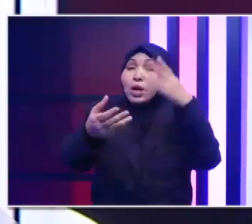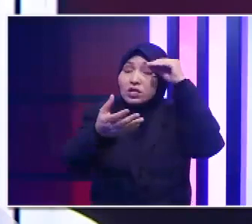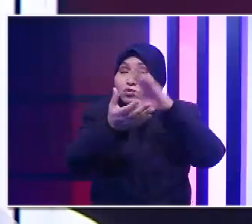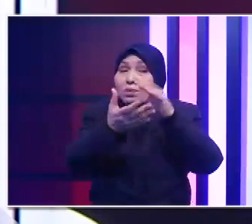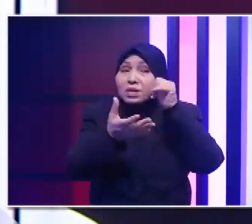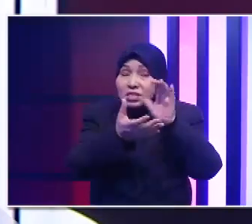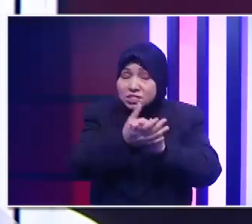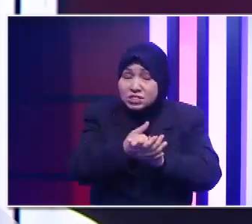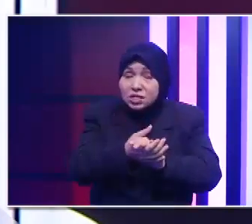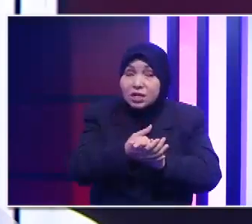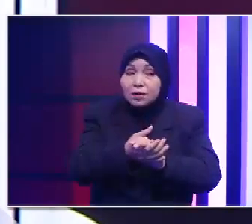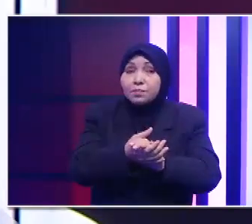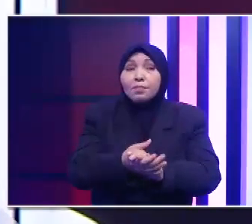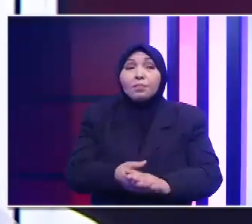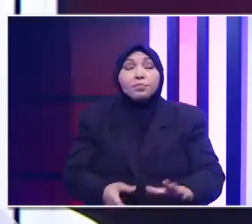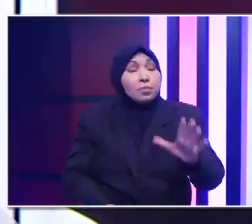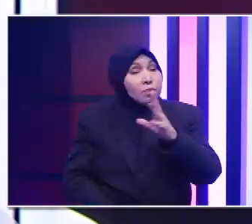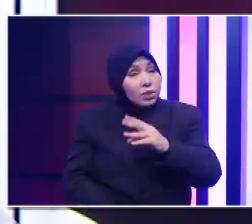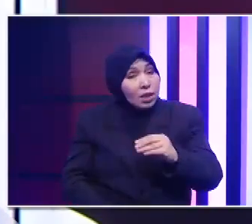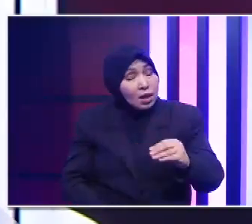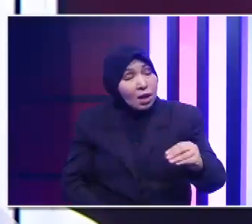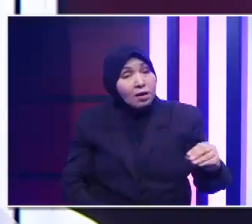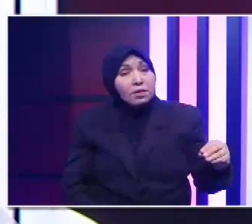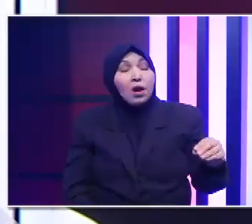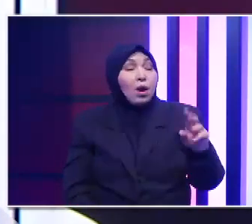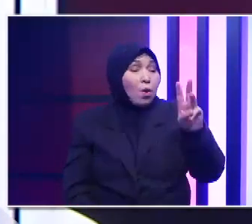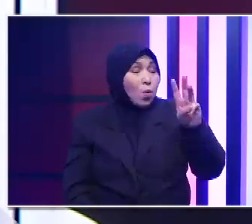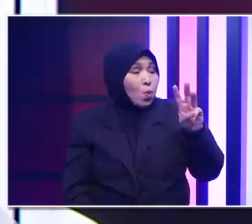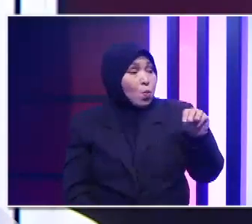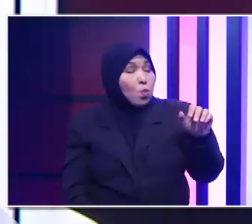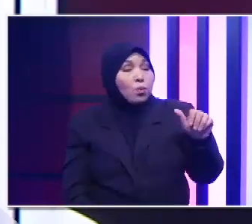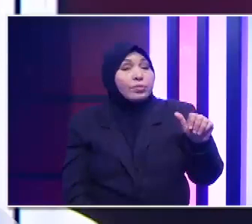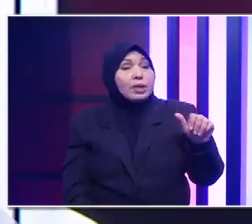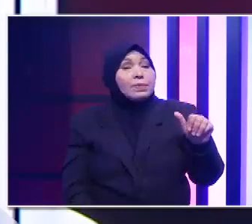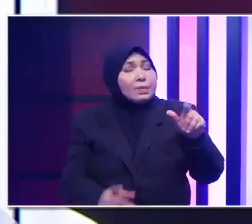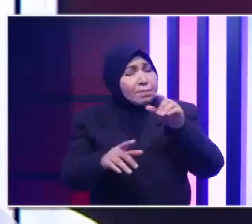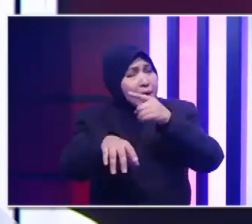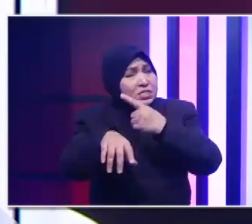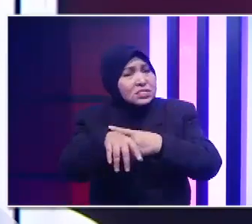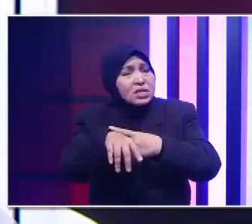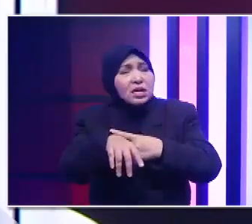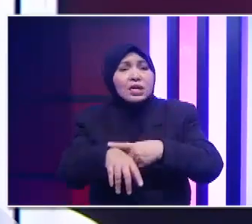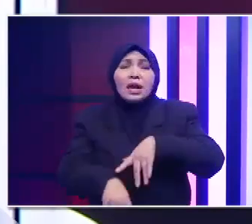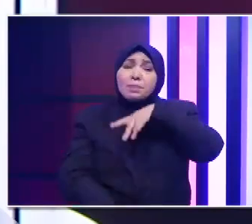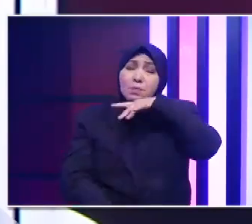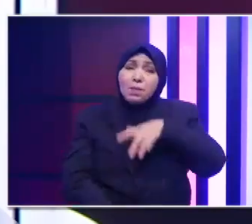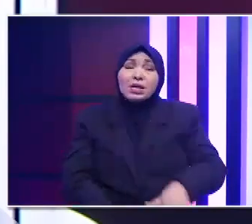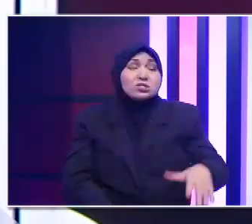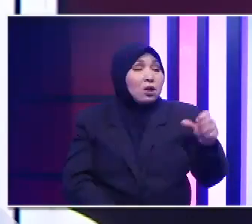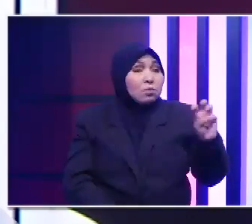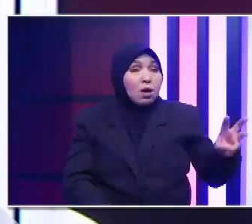Palm mana zdgyh walkhoff aba-aba aba-aba ketika mana bisa